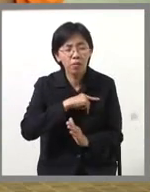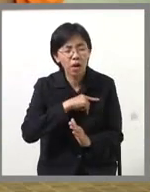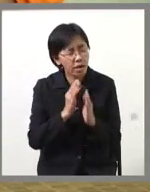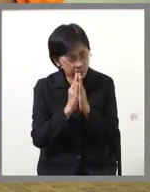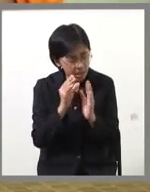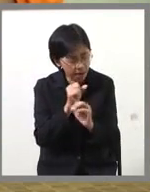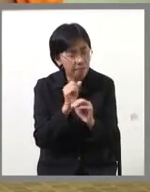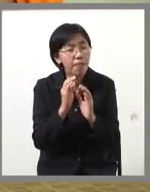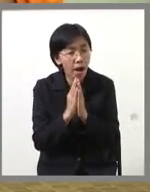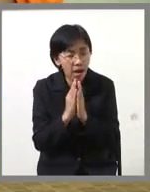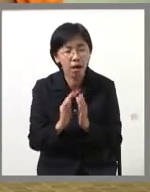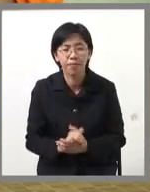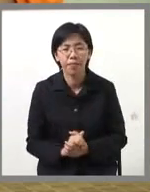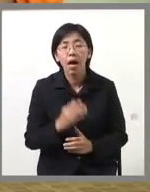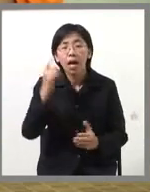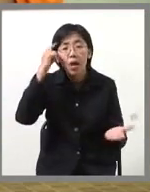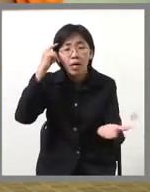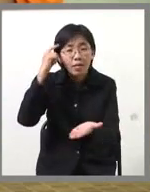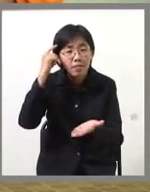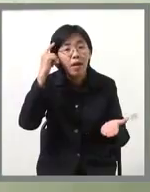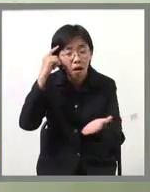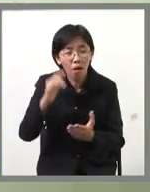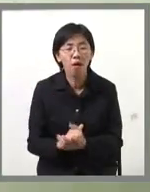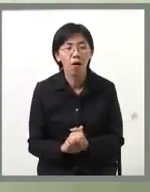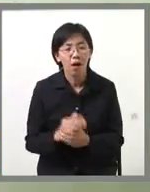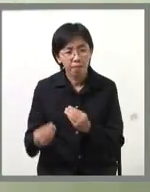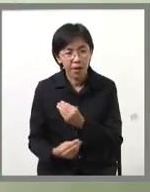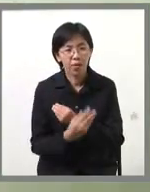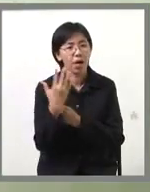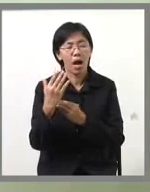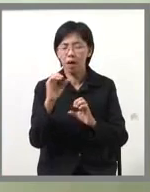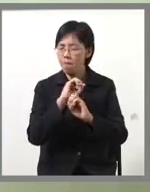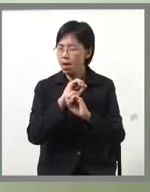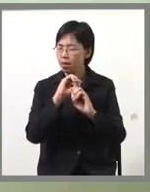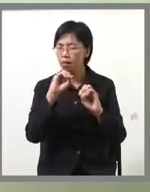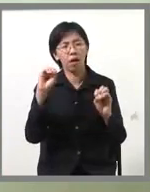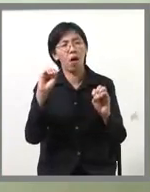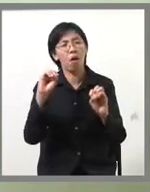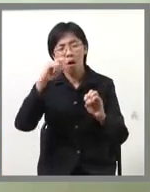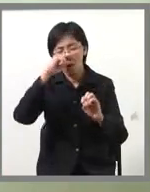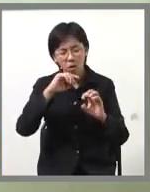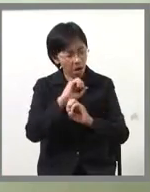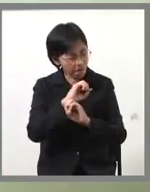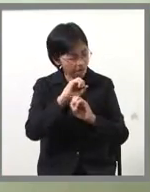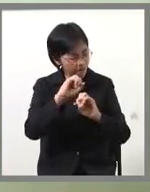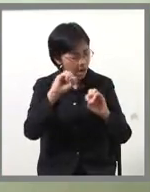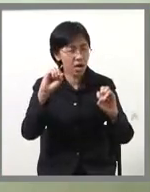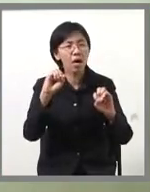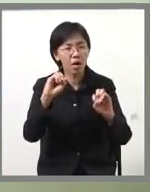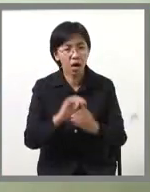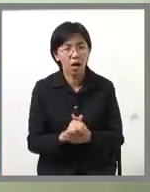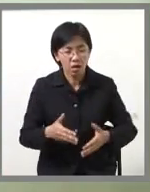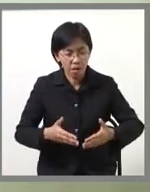ทเนี่ยเรานึกกันแบบเราๆว่ามันเป็นโอกาสที่ไม่เคยเกิดในบ้านในเมืองของเราม